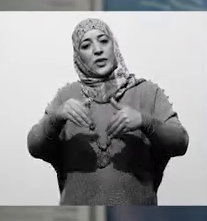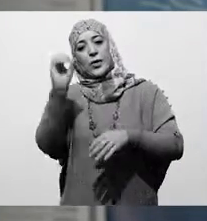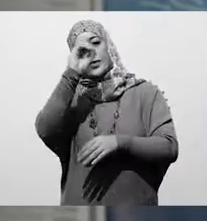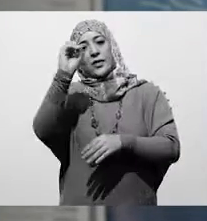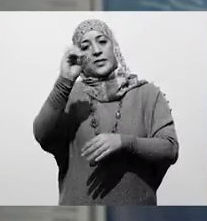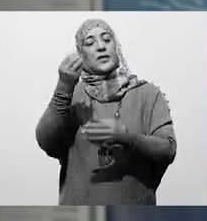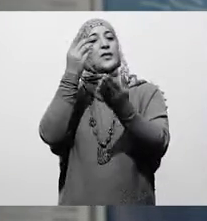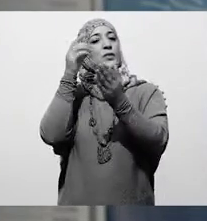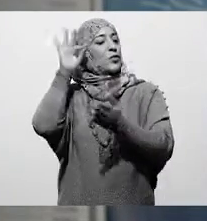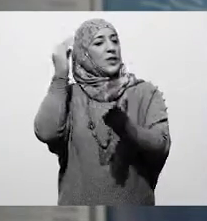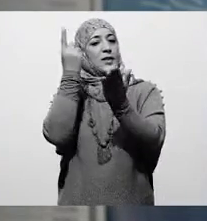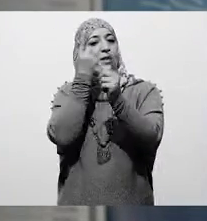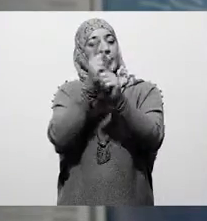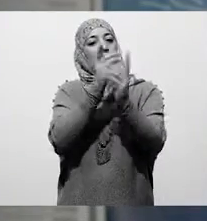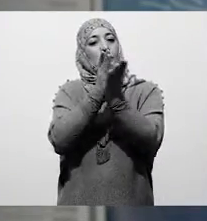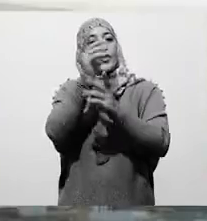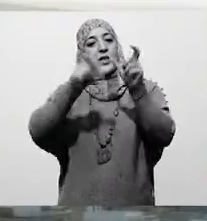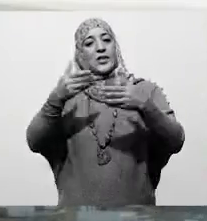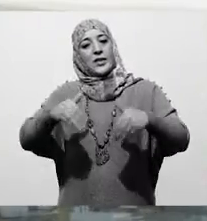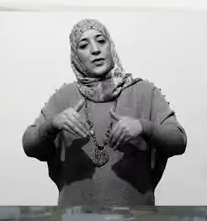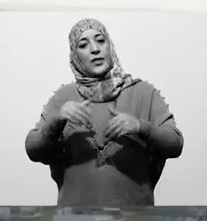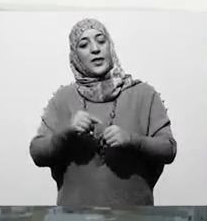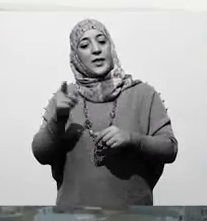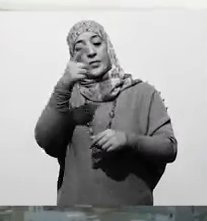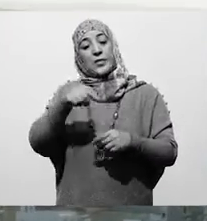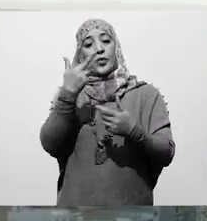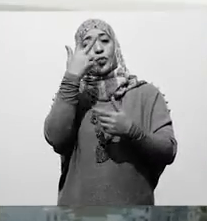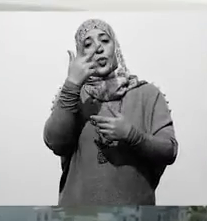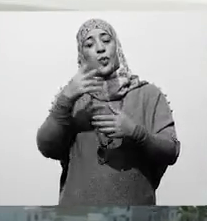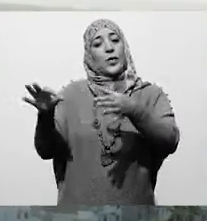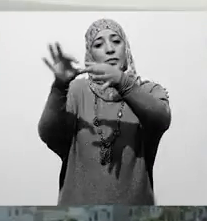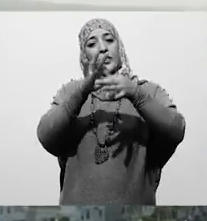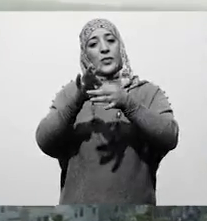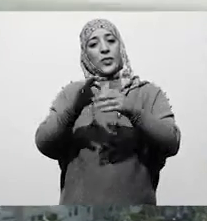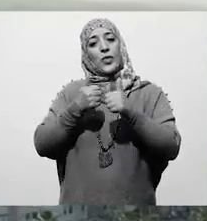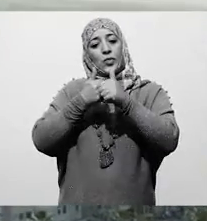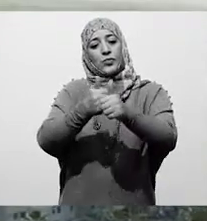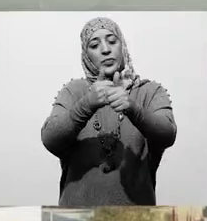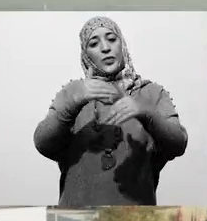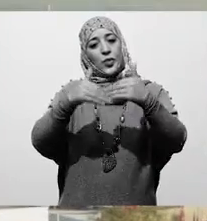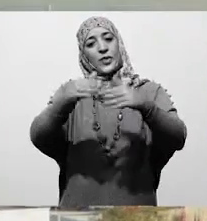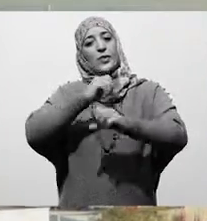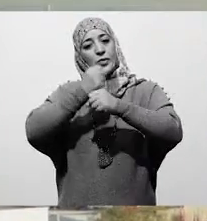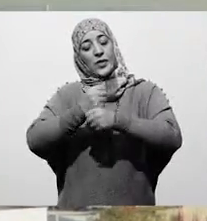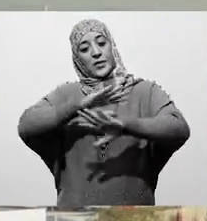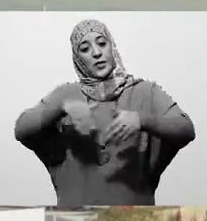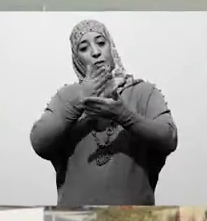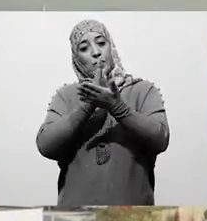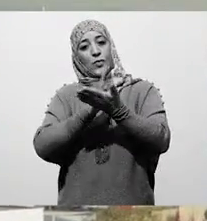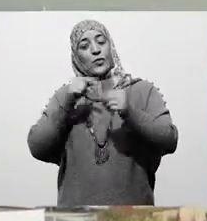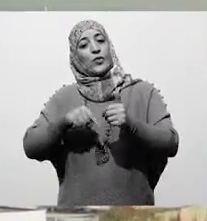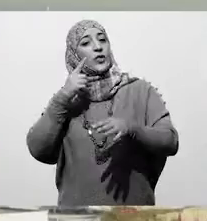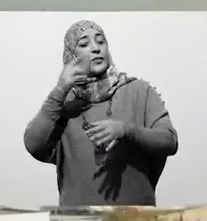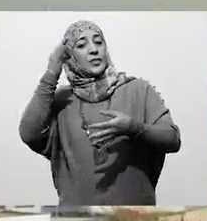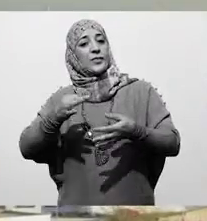l'Organisation tunisienne de défense des droits des personnes handicapées. Et donc ces 3 partenaires ont continué leur travail suite au LEAD sur le